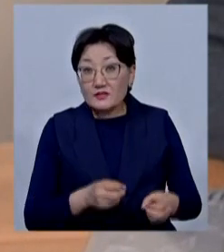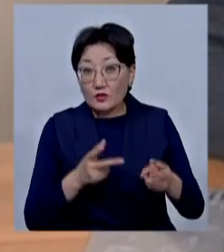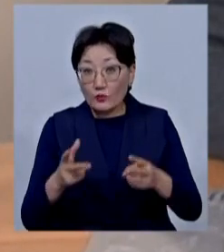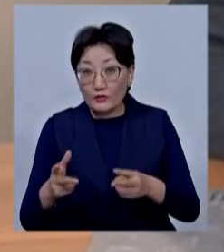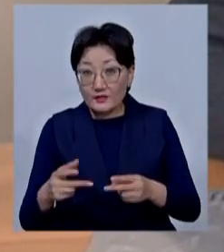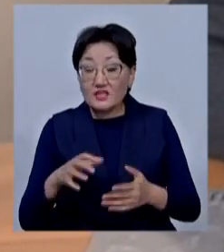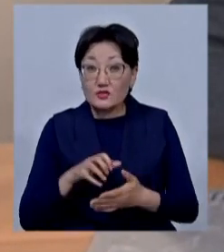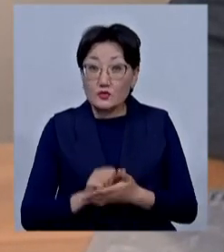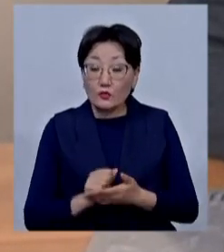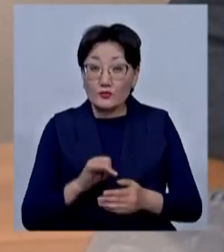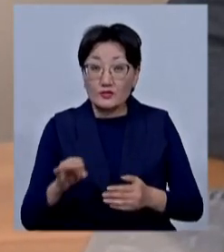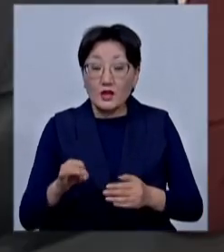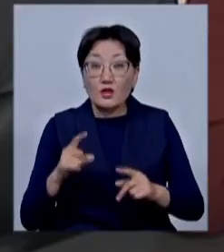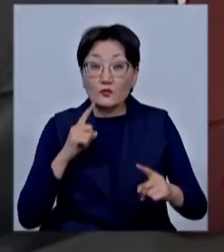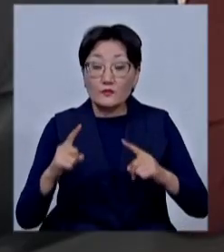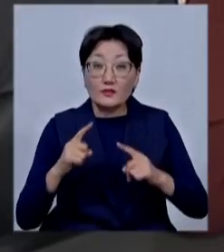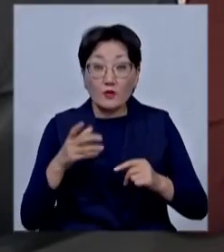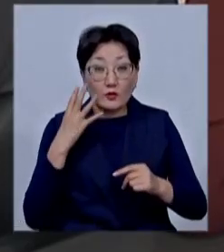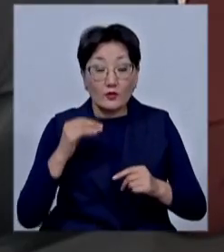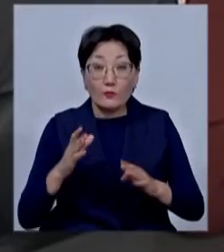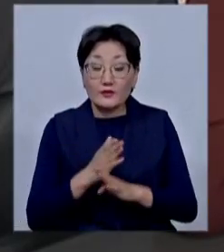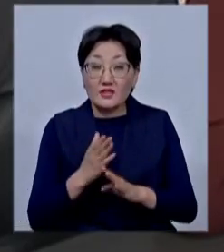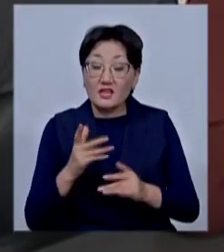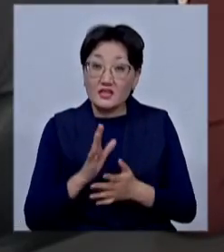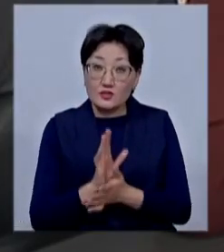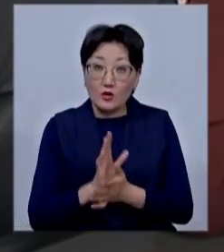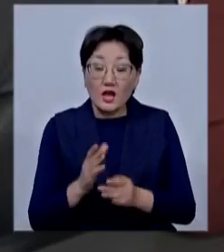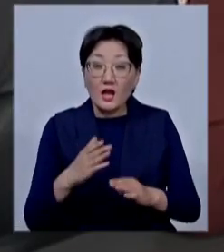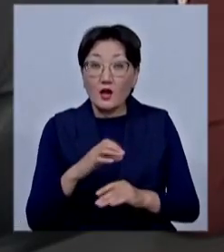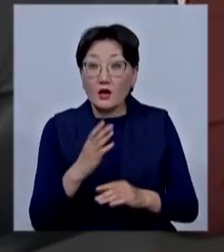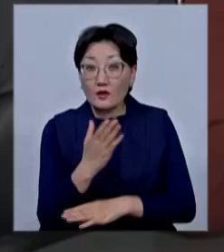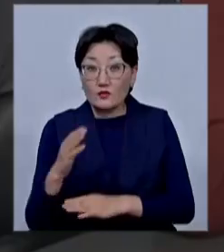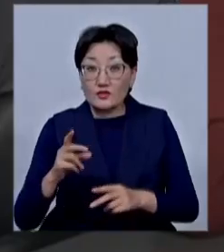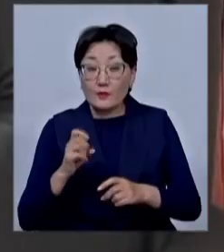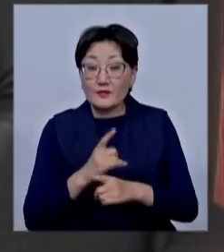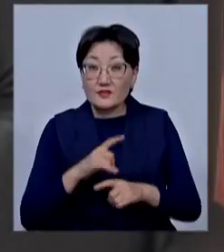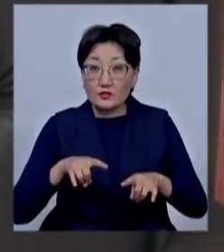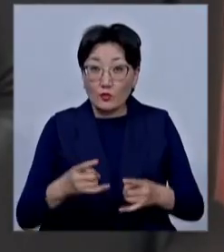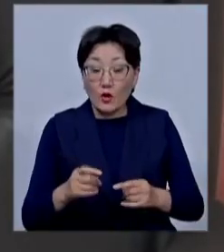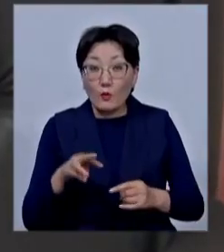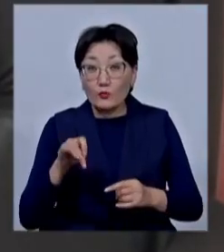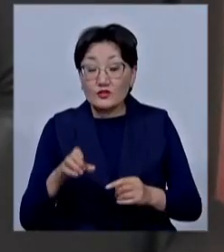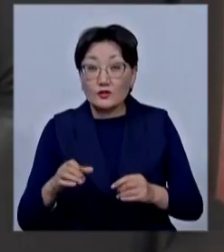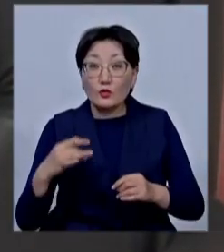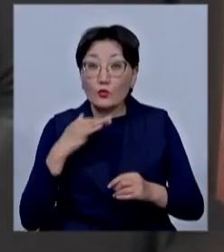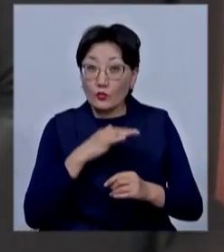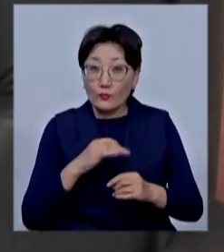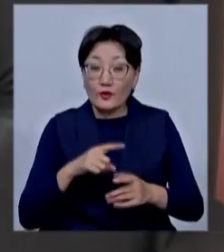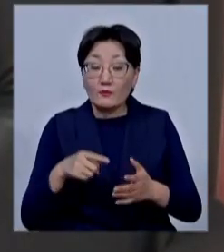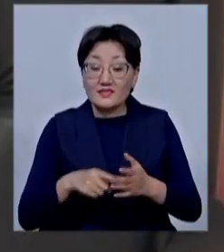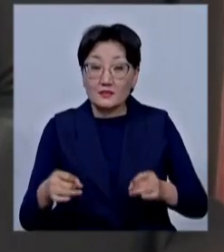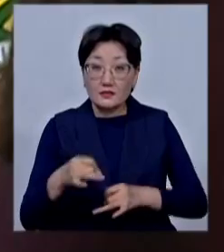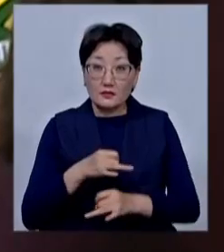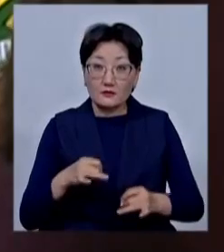ғана айналысады. Сондай-ақ жиында Алматы ауасының ластануы, ағаштардың заңсыз кесілуі мен қоқыстың көбеюі мәселелері сөз